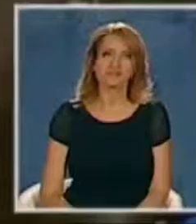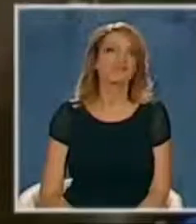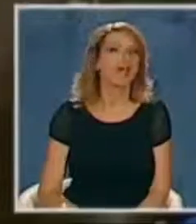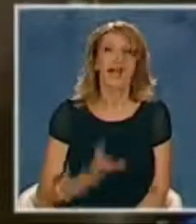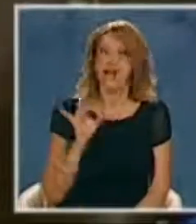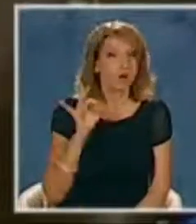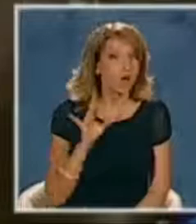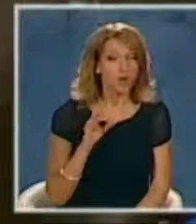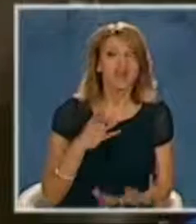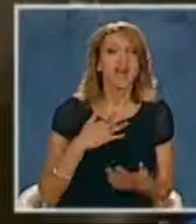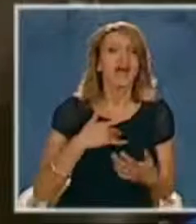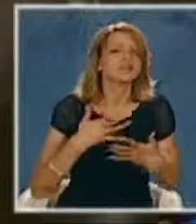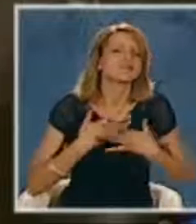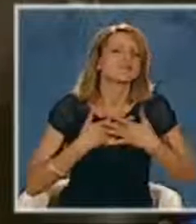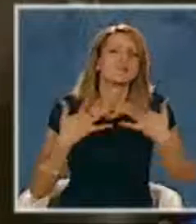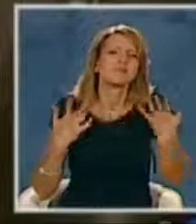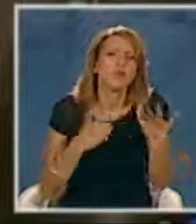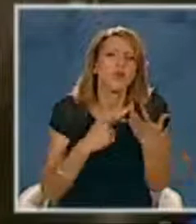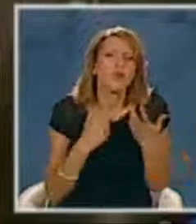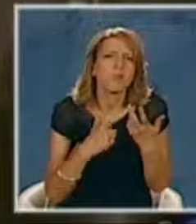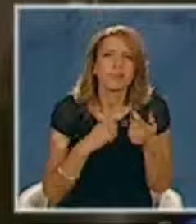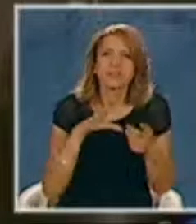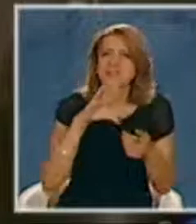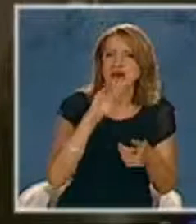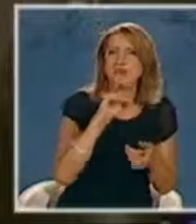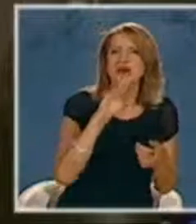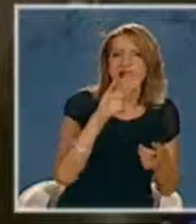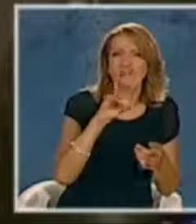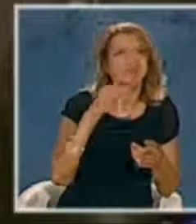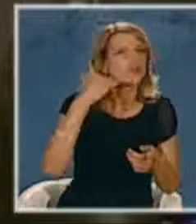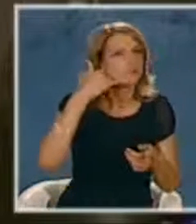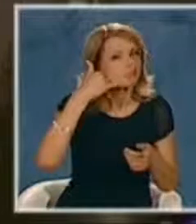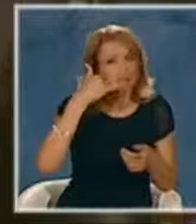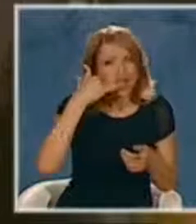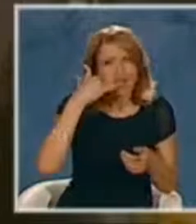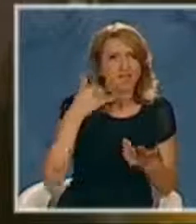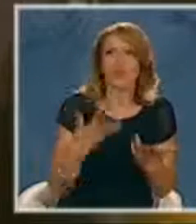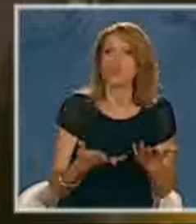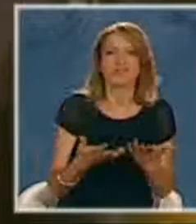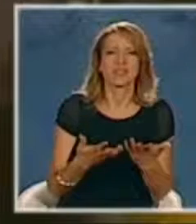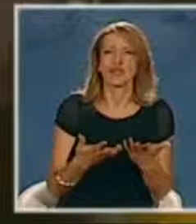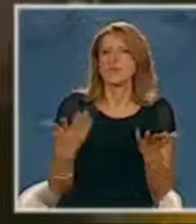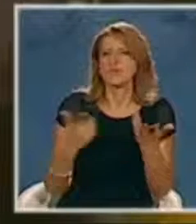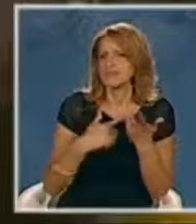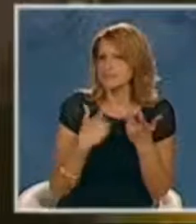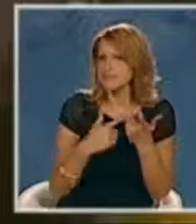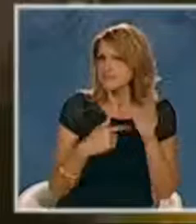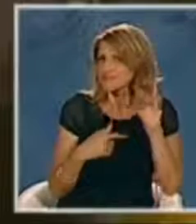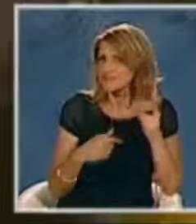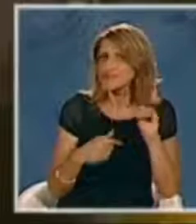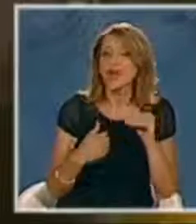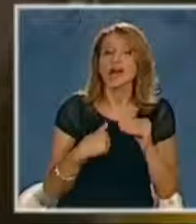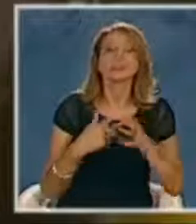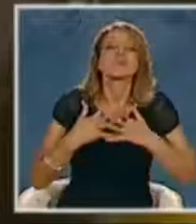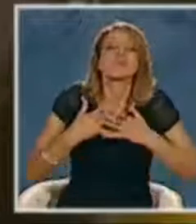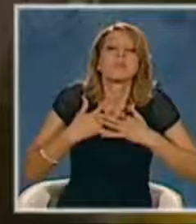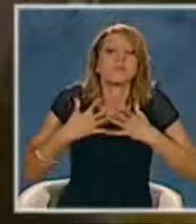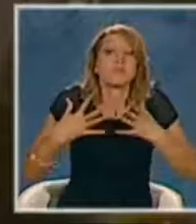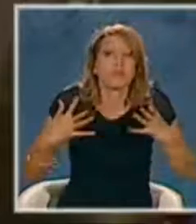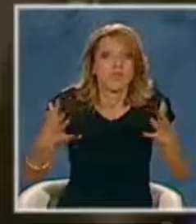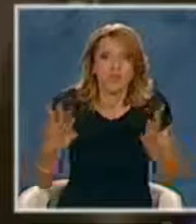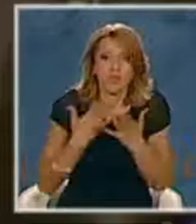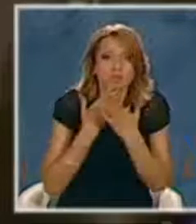Роби, аз хиляди пъти съм ти казвала, че и по телефон, че съм ти много